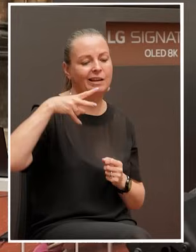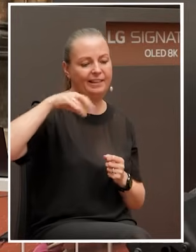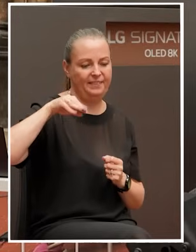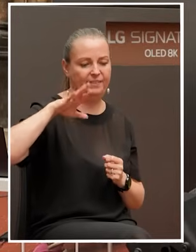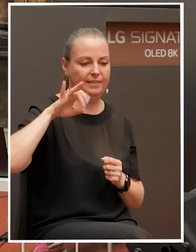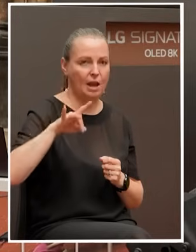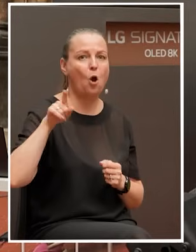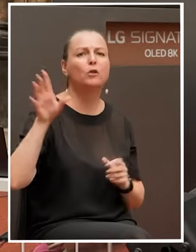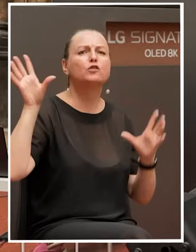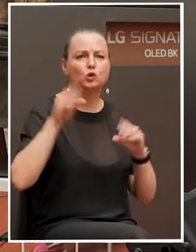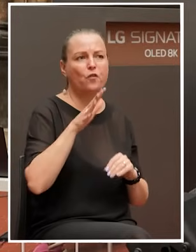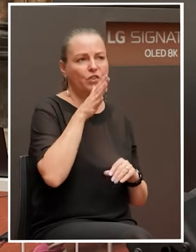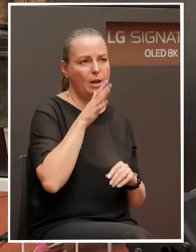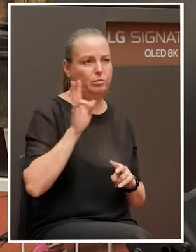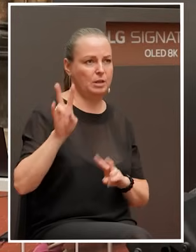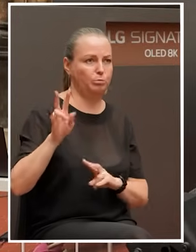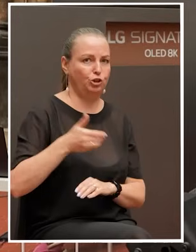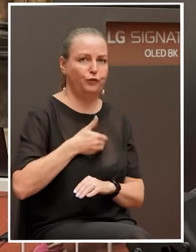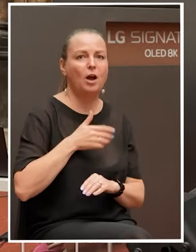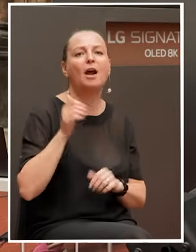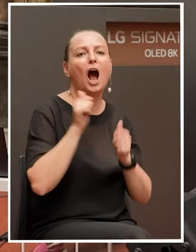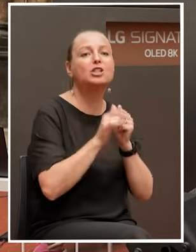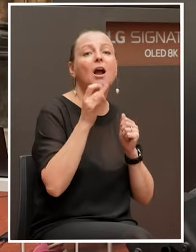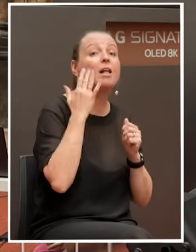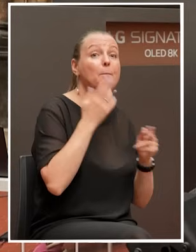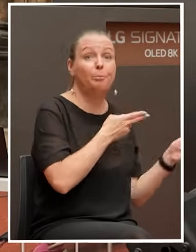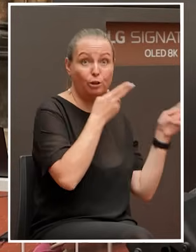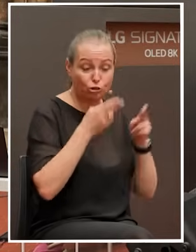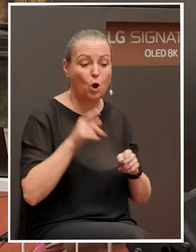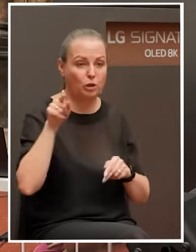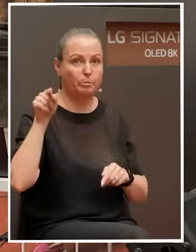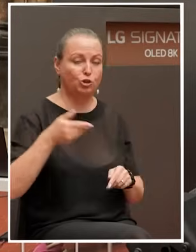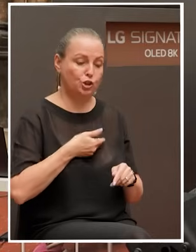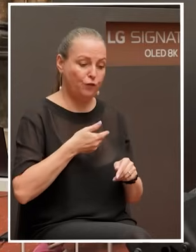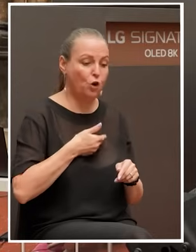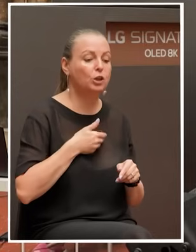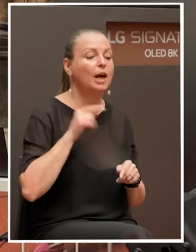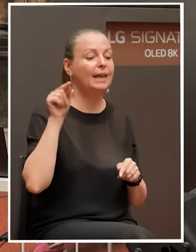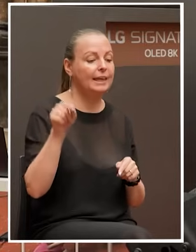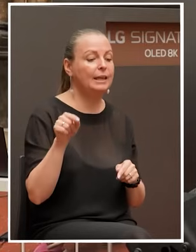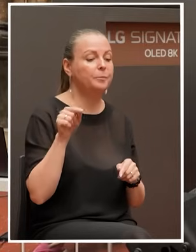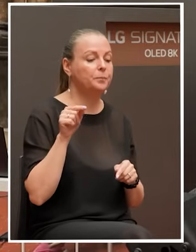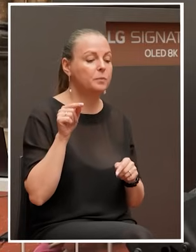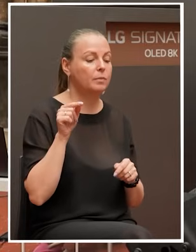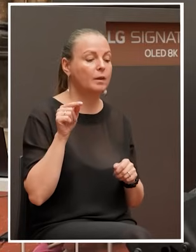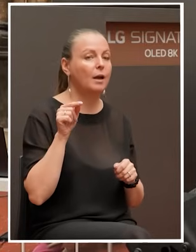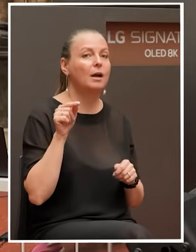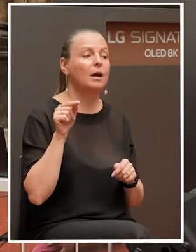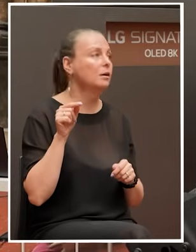по-моему, почти все, каждый приезд, и не занимает место